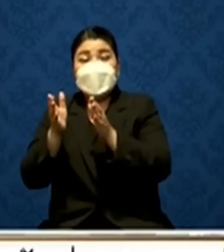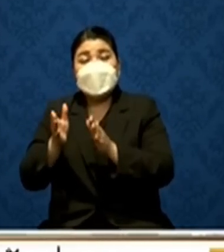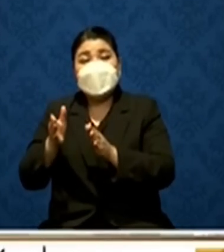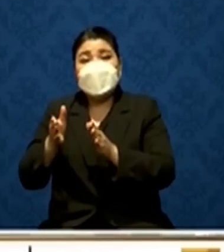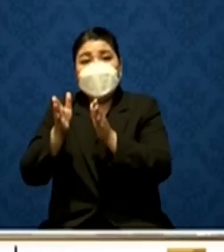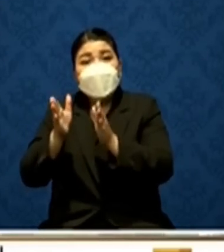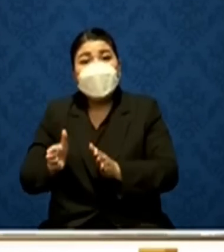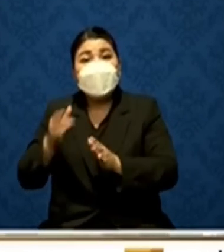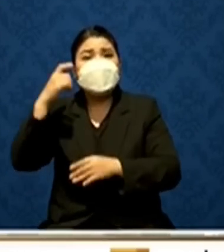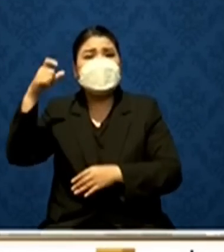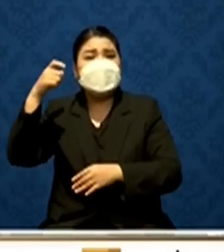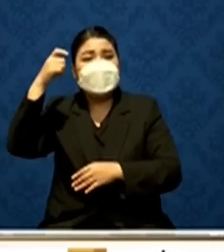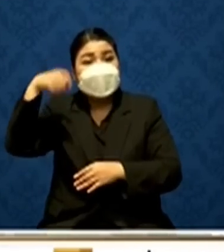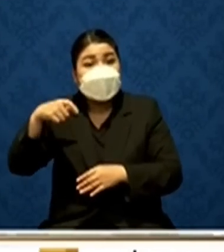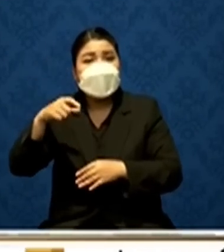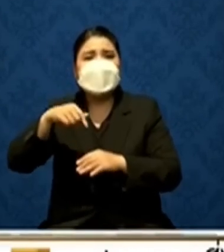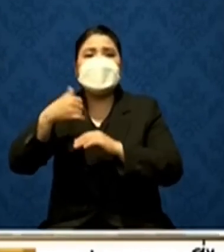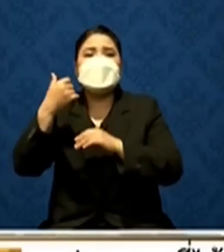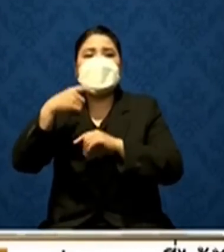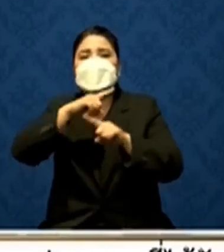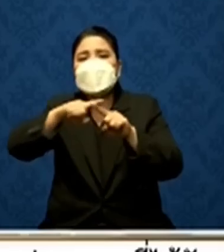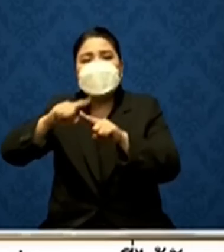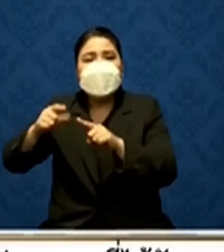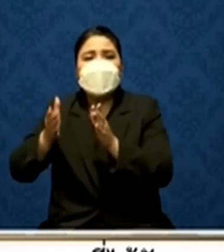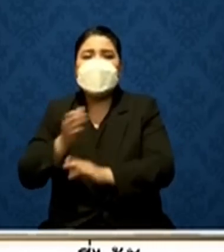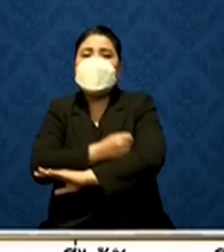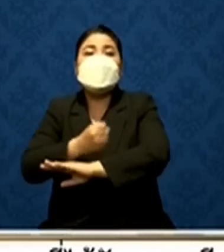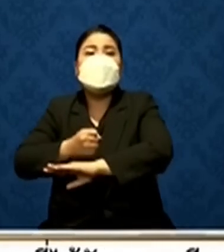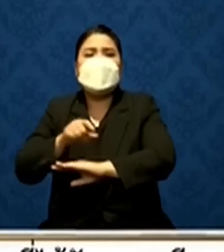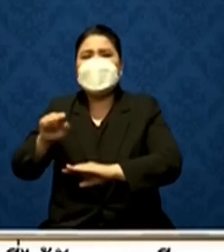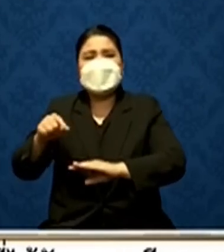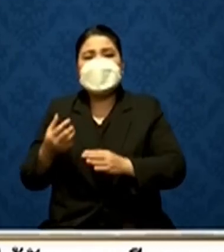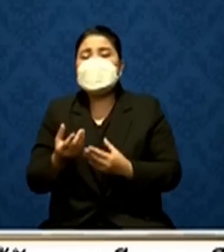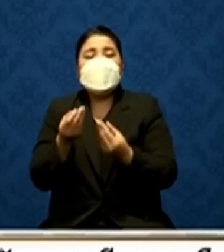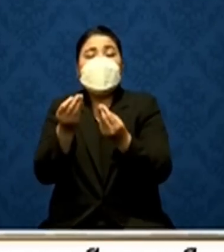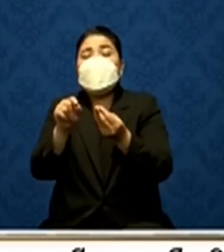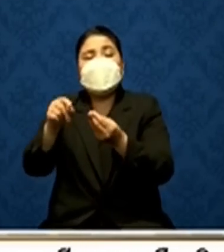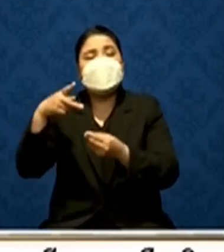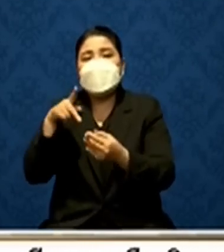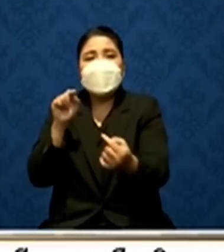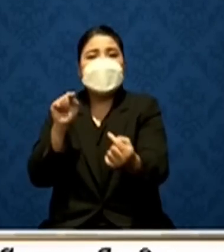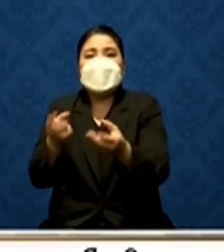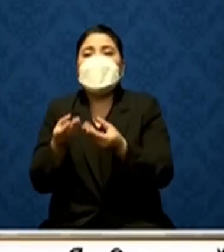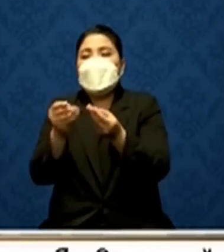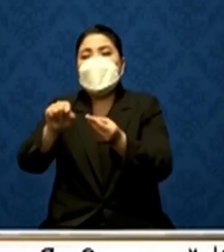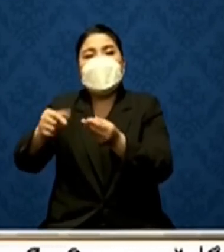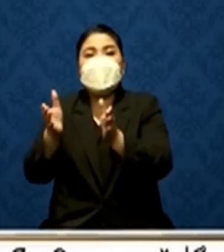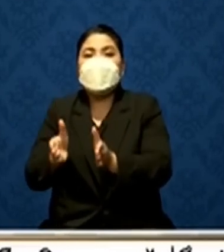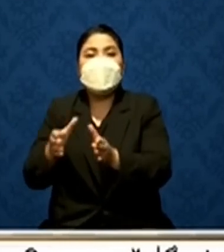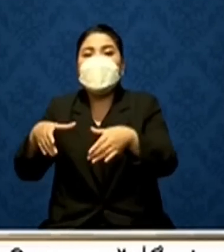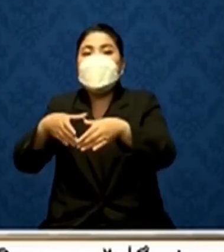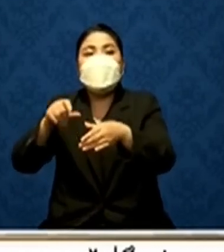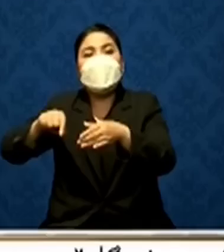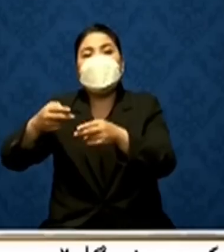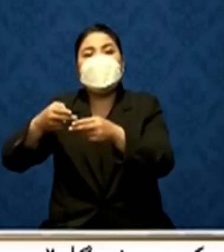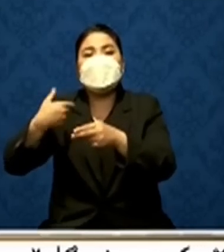ด้าวผมได้ในครับทำกันครับเพื่อประโยชน์ให้กับเอกชนรายใหญ่ในการใช้ประโยชน์จากแรงงานโดยผิด